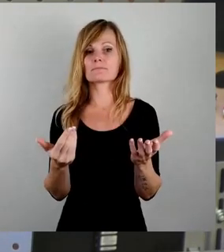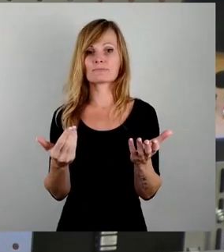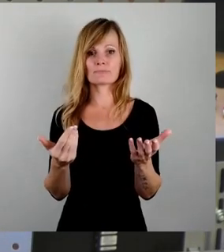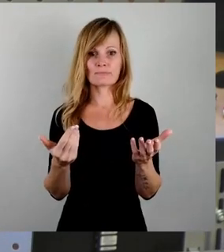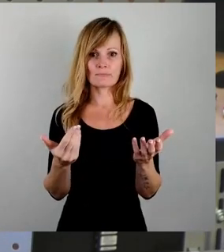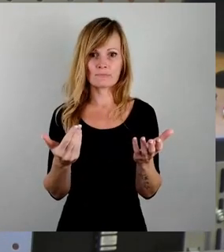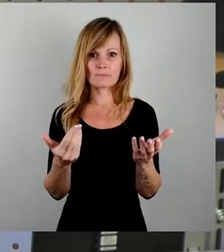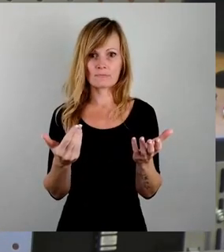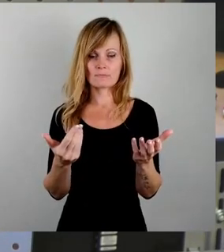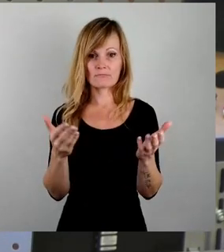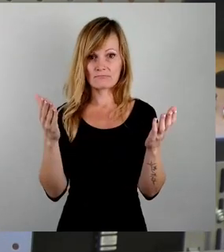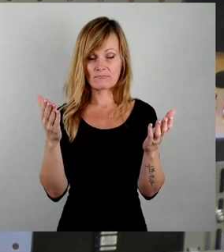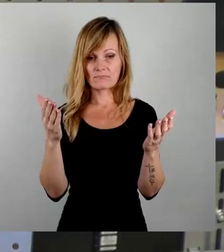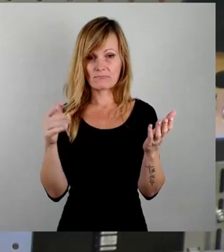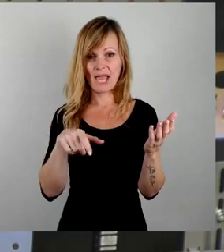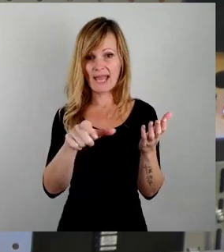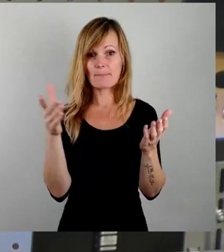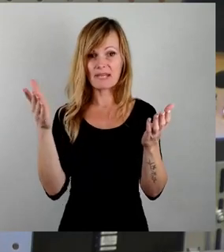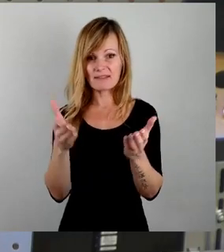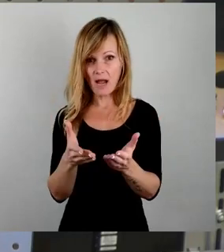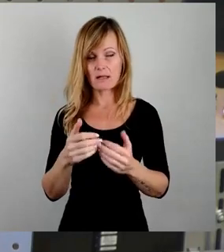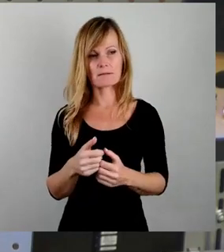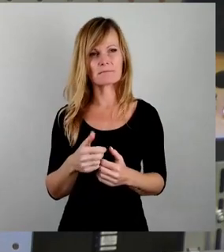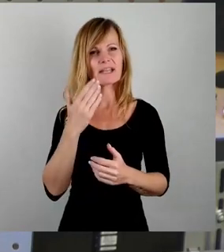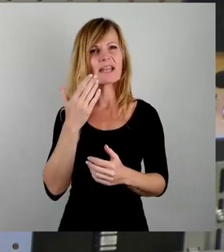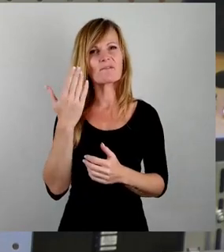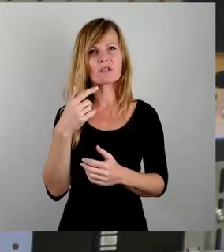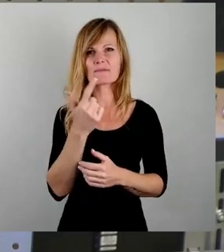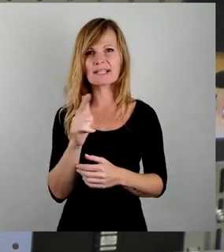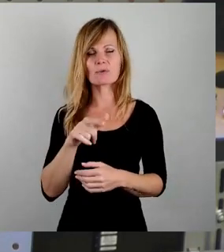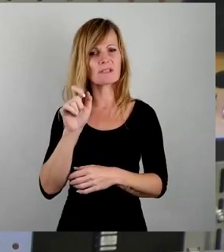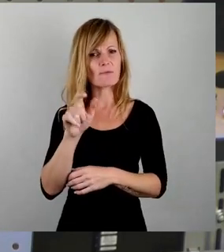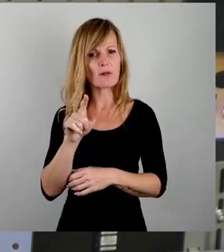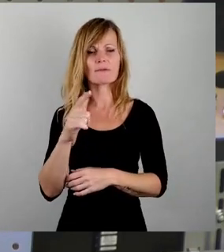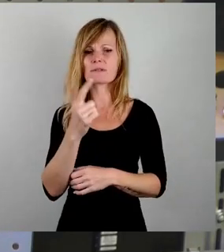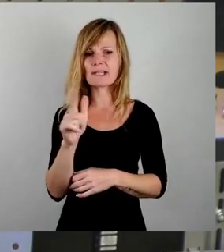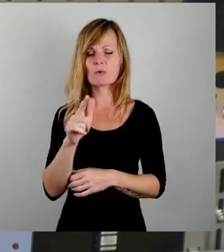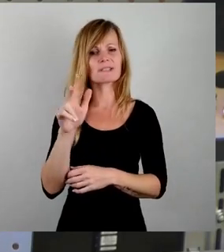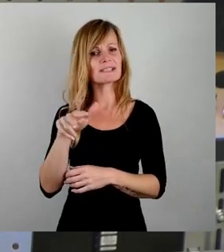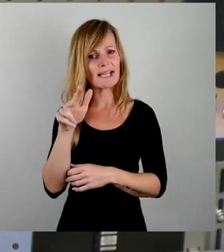das Elbtal. Ich kenne das noch schon von 2012, 2013, als die